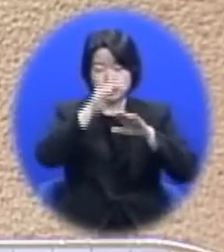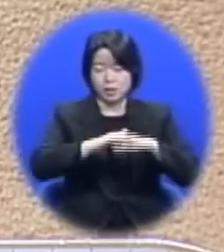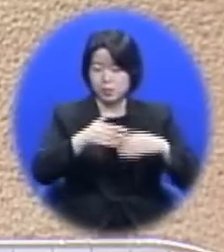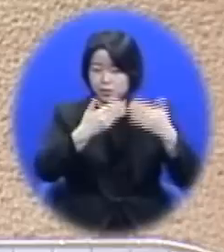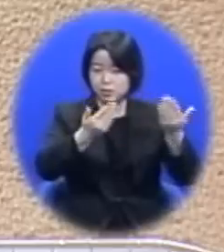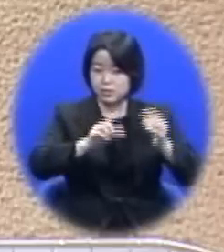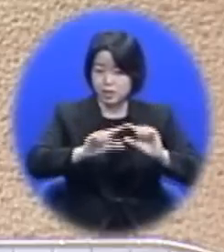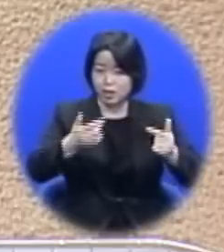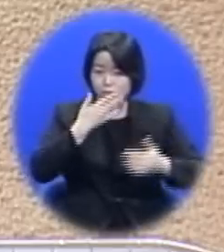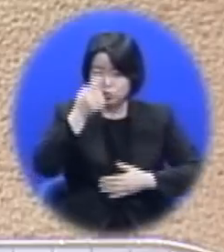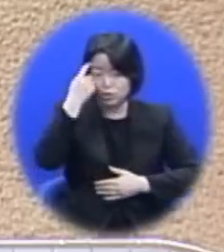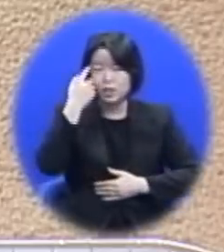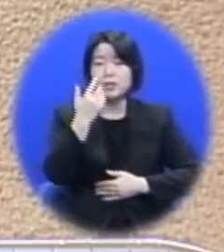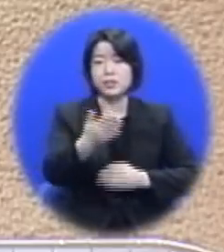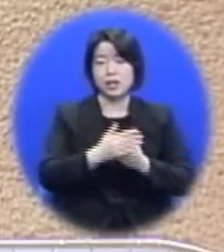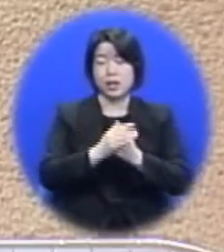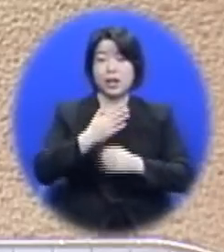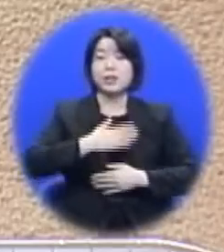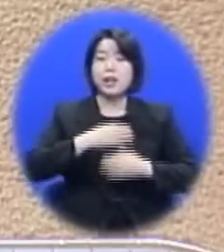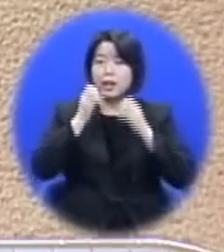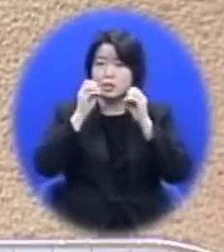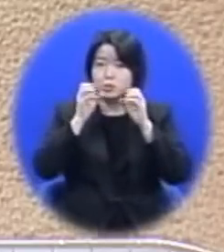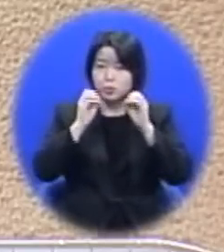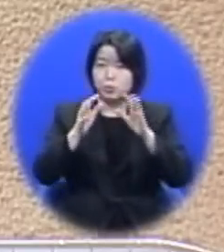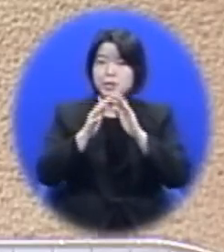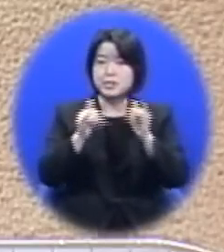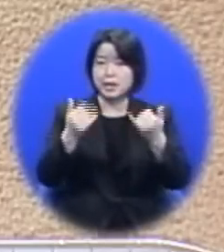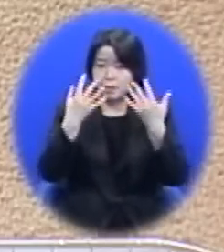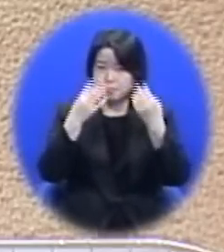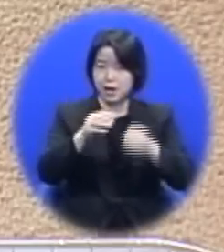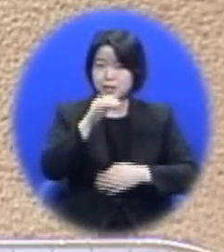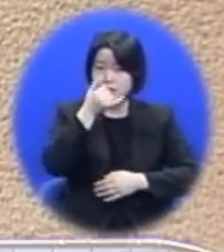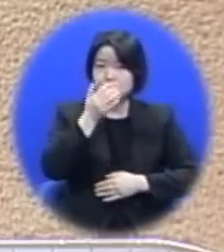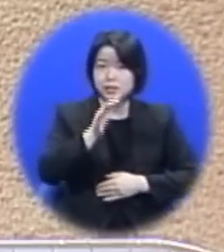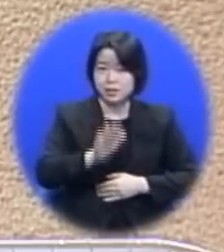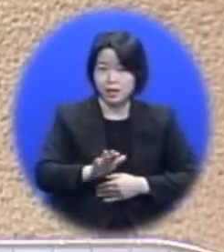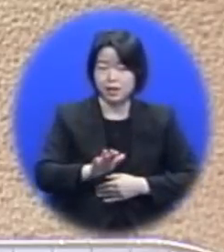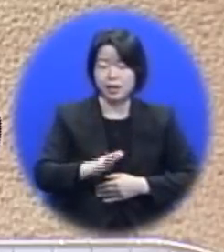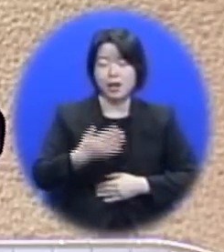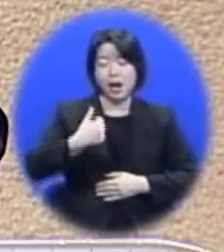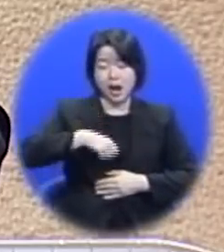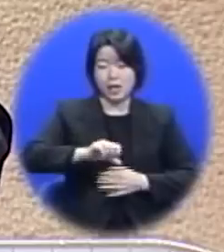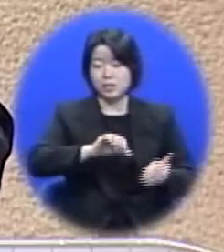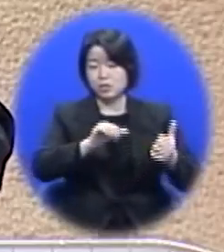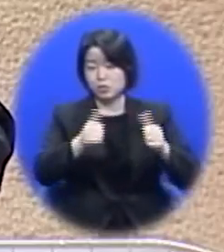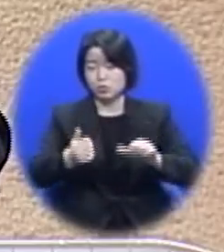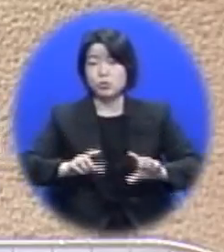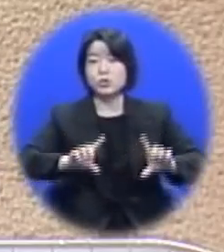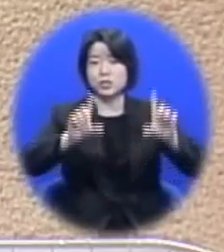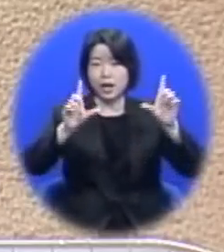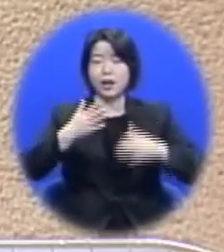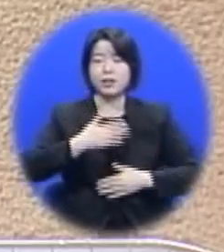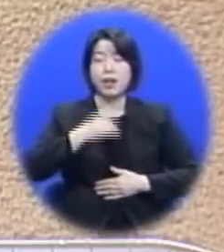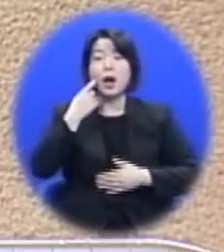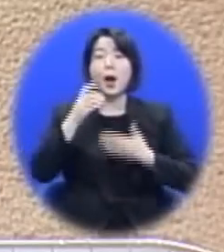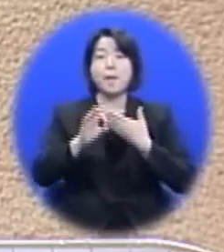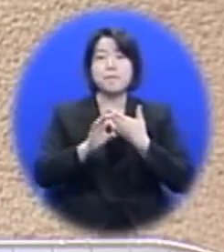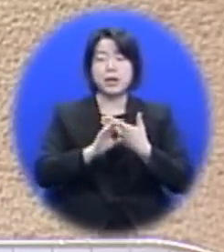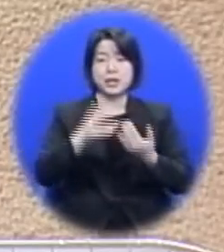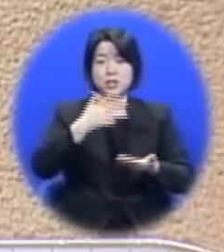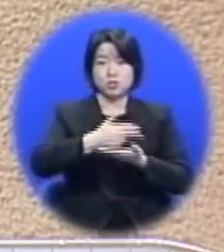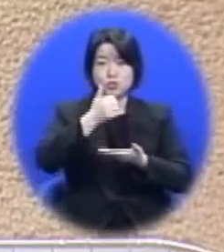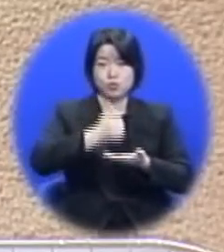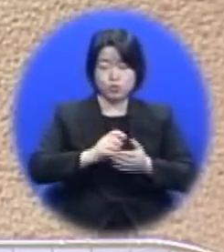있겠나. 내가 전도한 사람이 많은데 아들 죽은 날 내가 만약에 주일 예배를